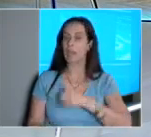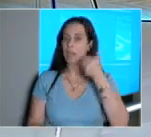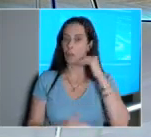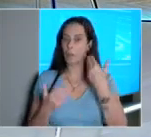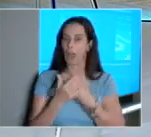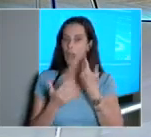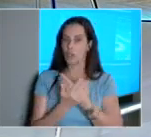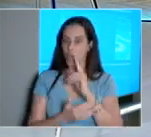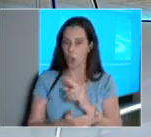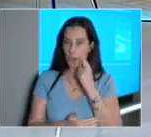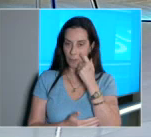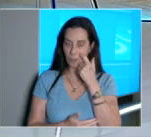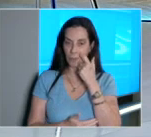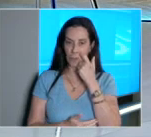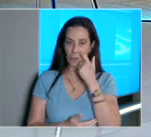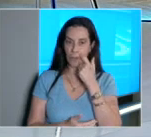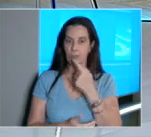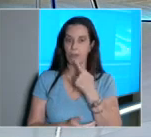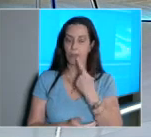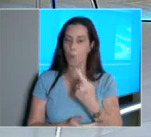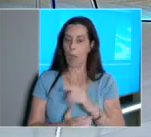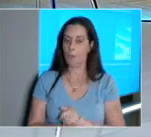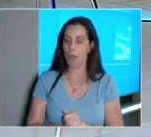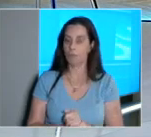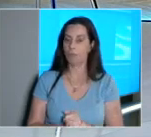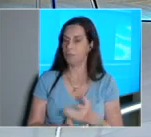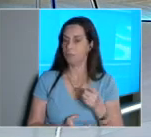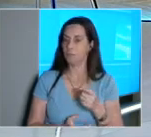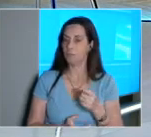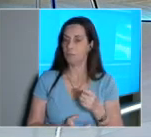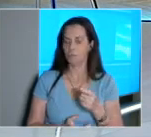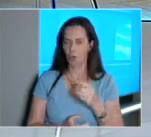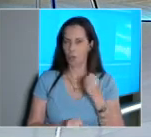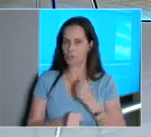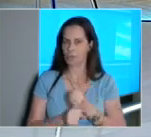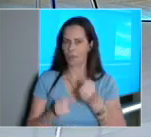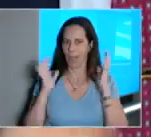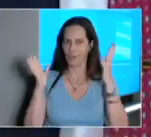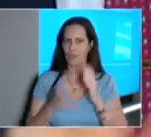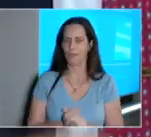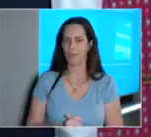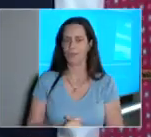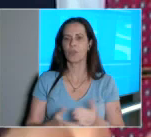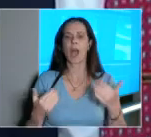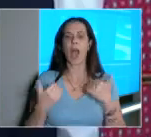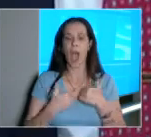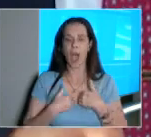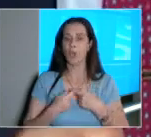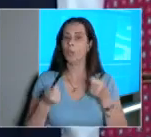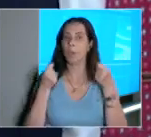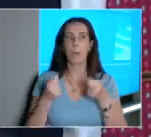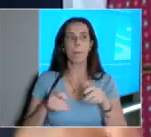מחדשות 13, אצל אילה חסון, בהצהרה שכמובן הוא מכה גלים, בוא נצפה בזה. אנחנו